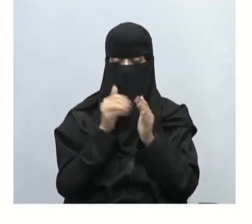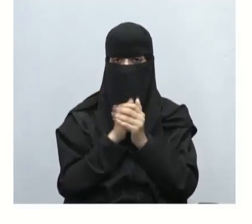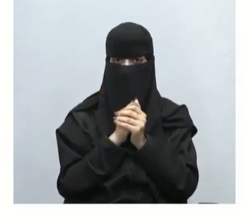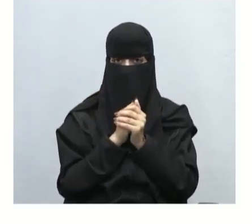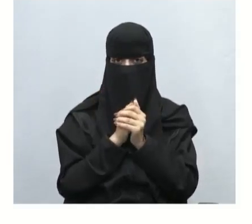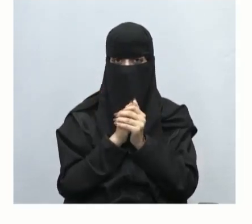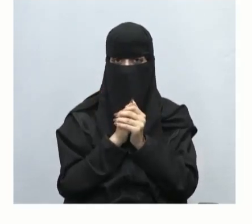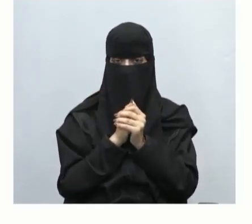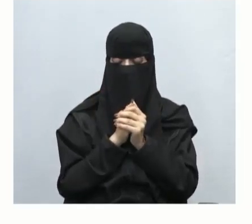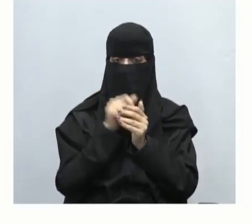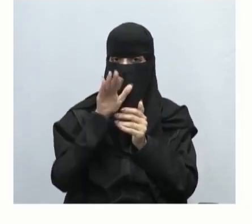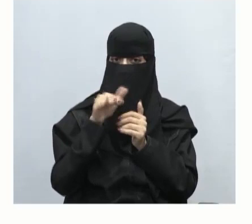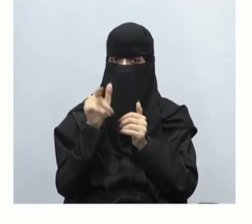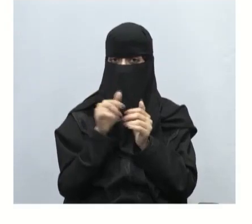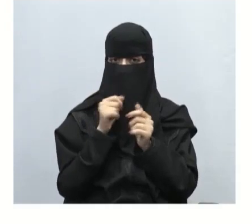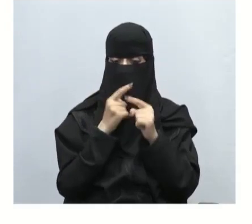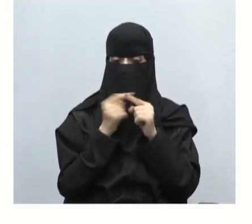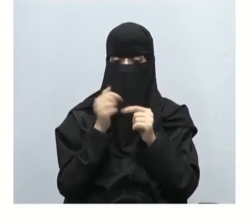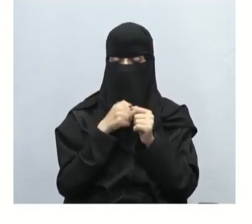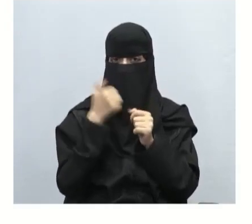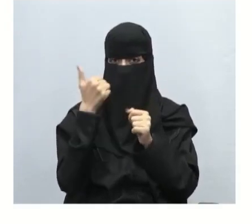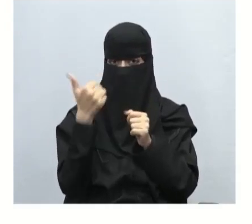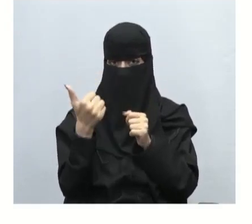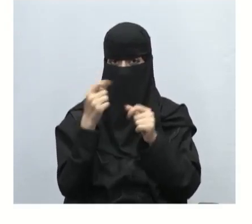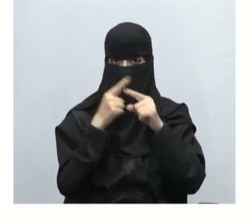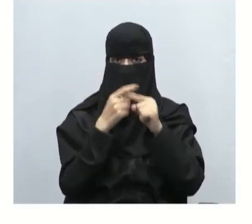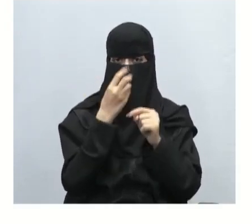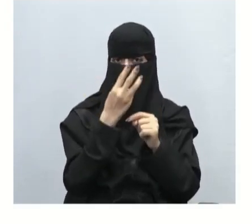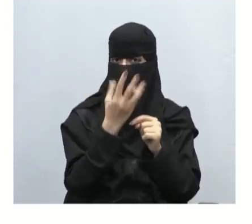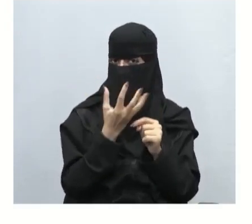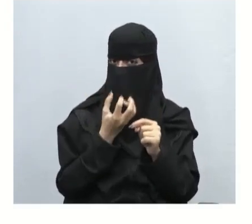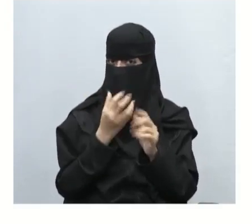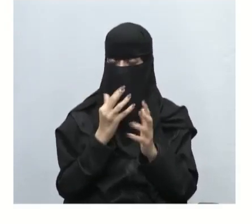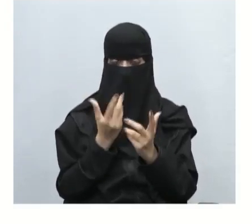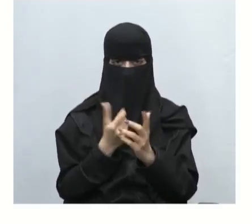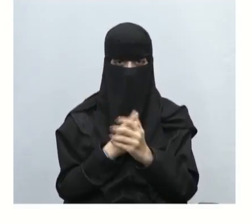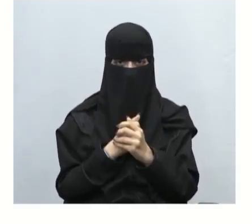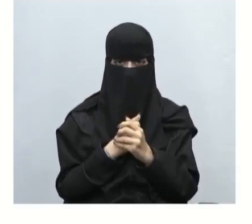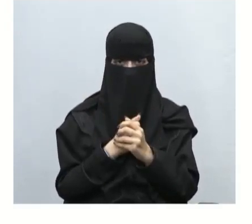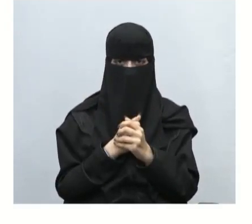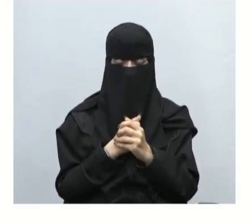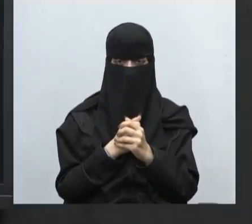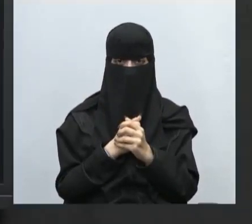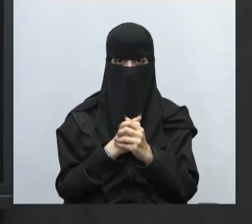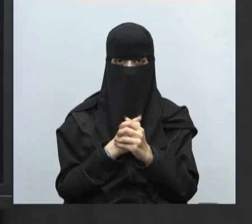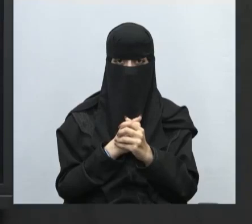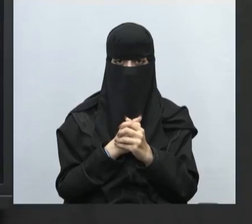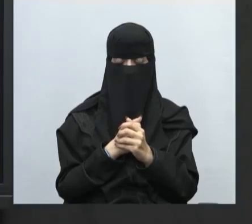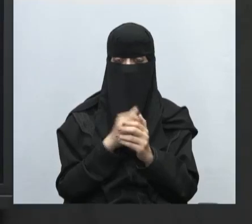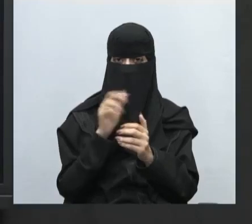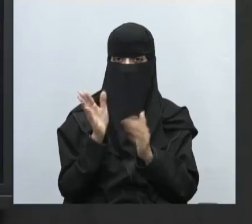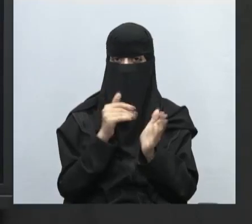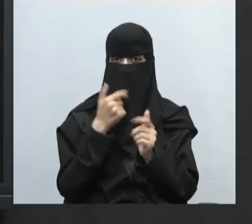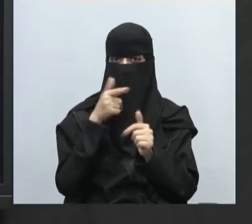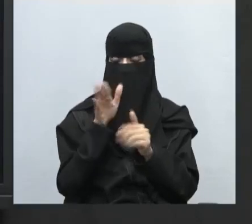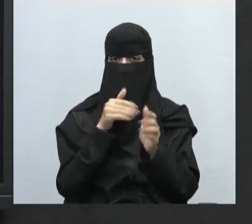ضرب اذا نحسب الضرب 6 في 3 ما هو حاصل ضرب 6 في 3 نعم حاصل ضرب